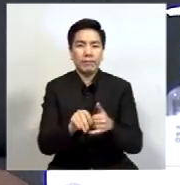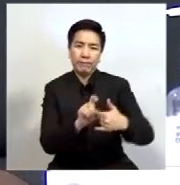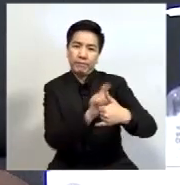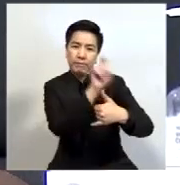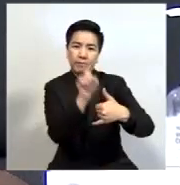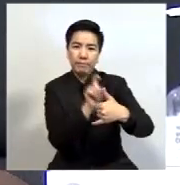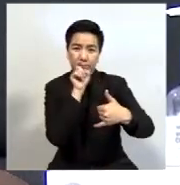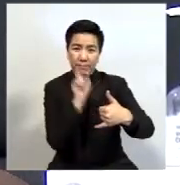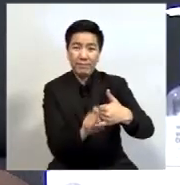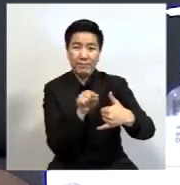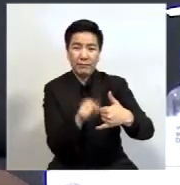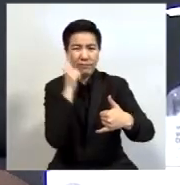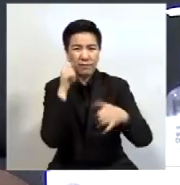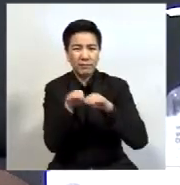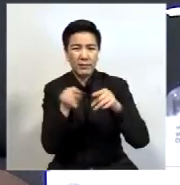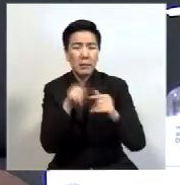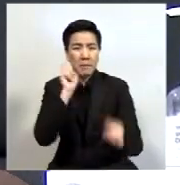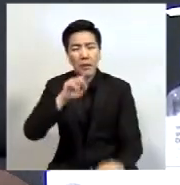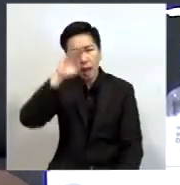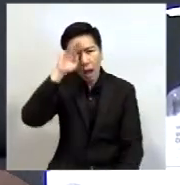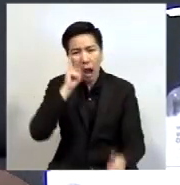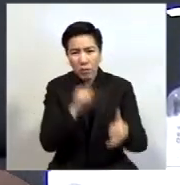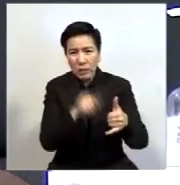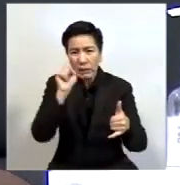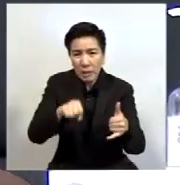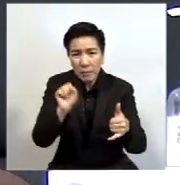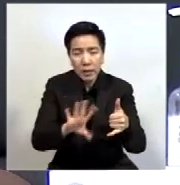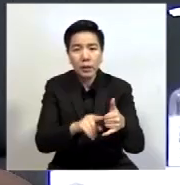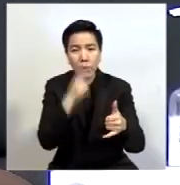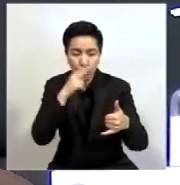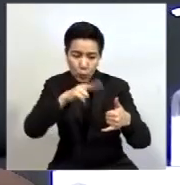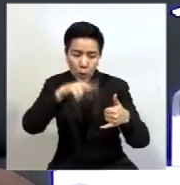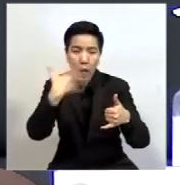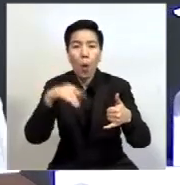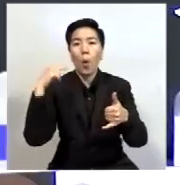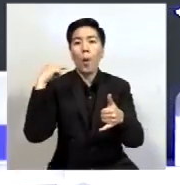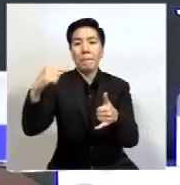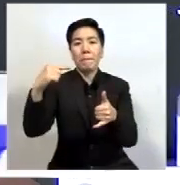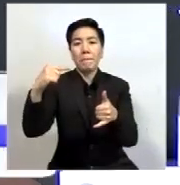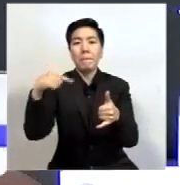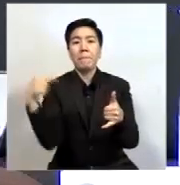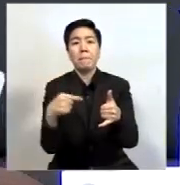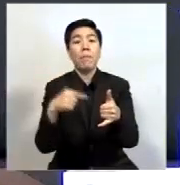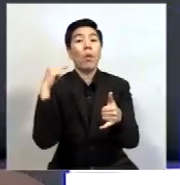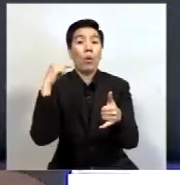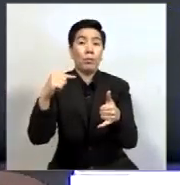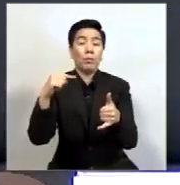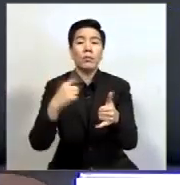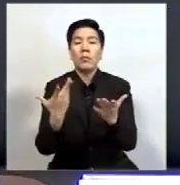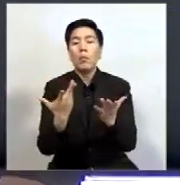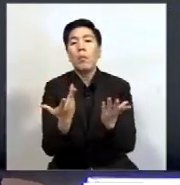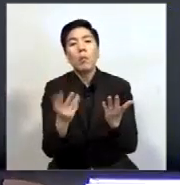ครับว่าเข้าที่สงสัยว่าเข้าเกณฑ์และเป็นข่าวอยู่เนี่ยขณะนี้ผลการตรวจออกมาแล้วว่าเป็นลบนะครับต้องเรียนว่